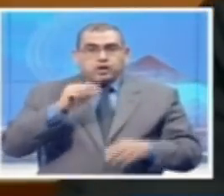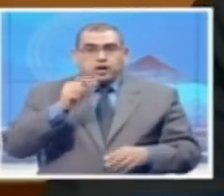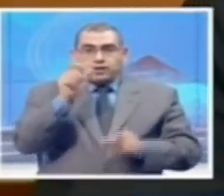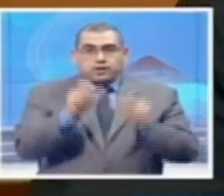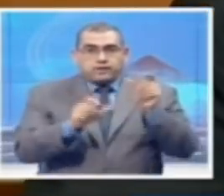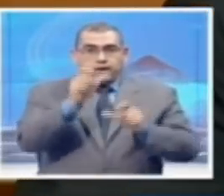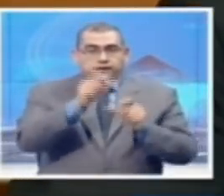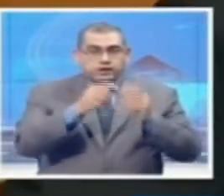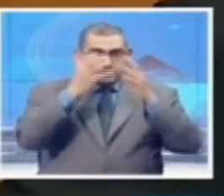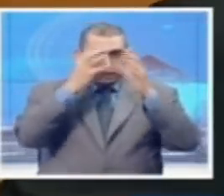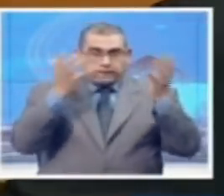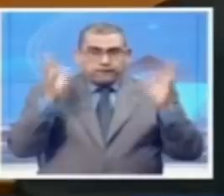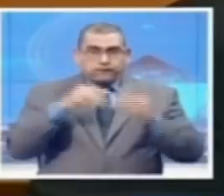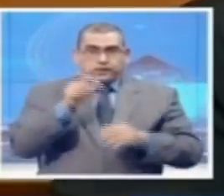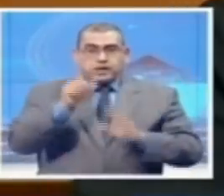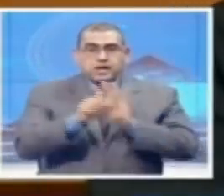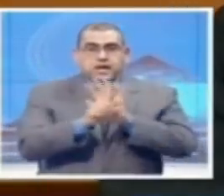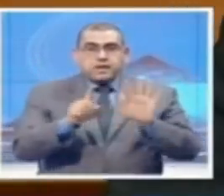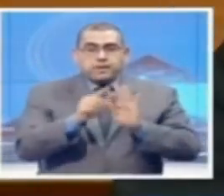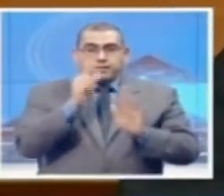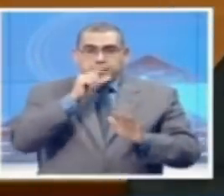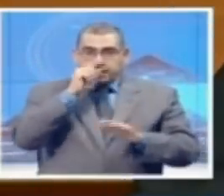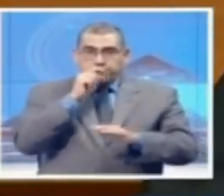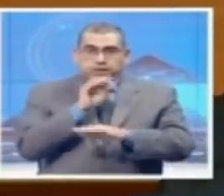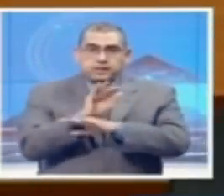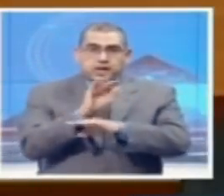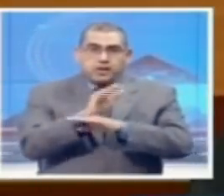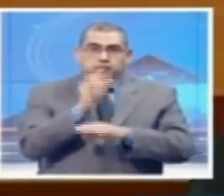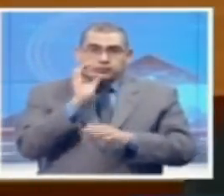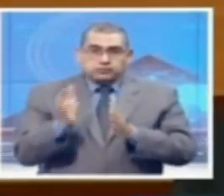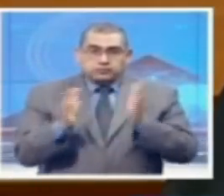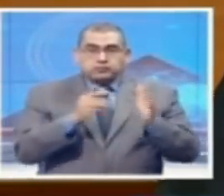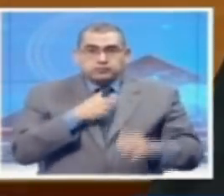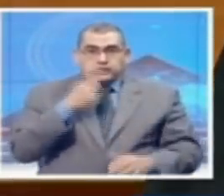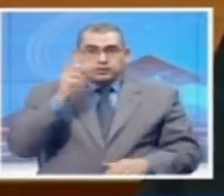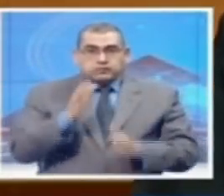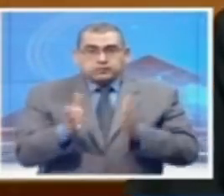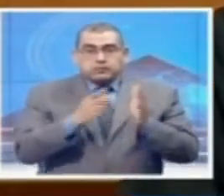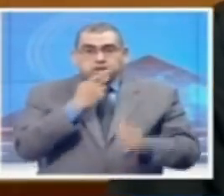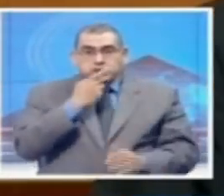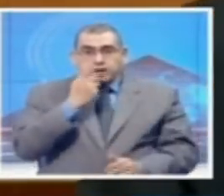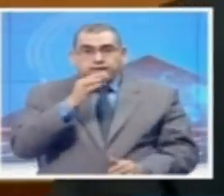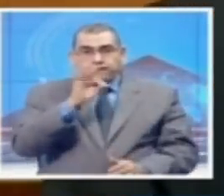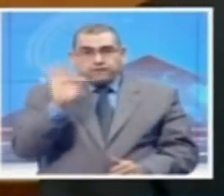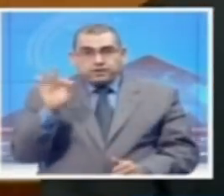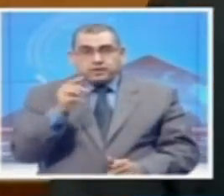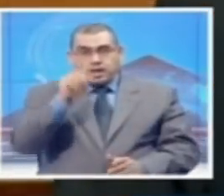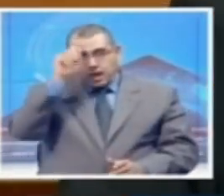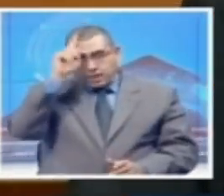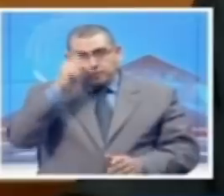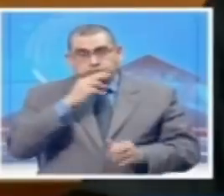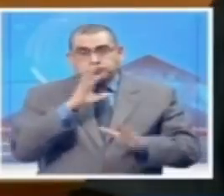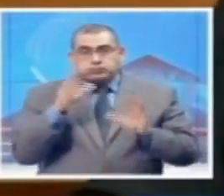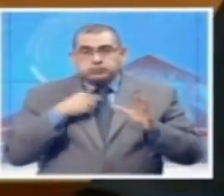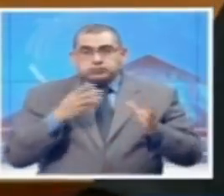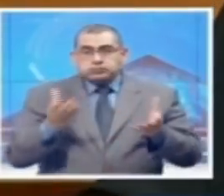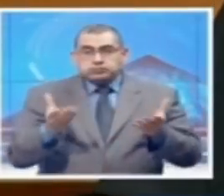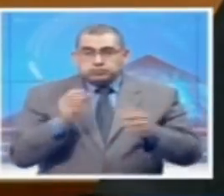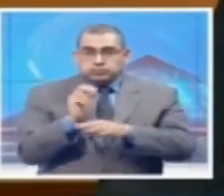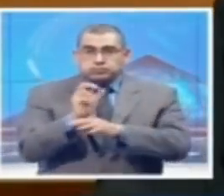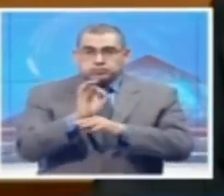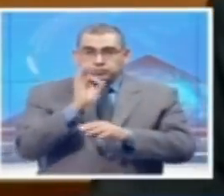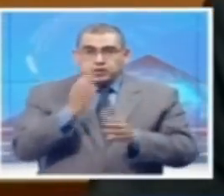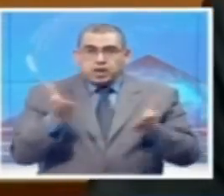كبير جدا من الأئمة والواعظات. عنينا باللغات الأجنبية، حصل كما ذكرت أمس أكثر